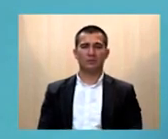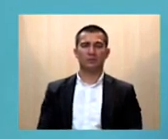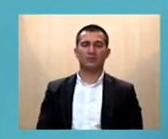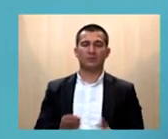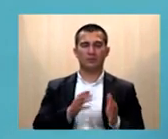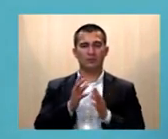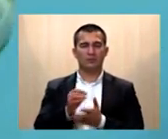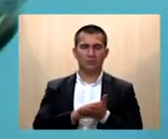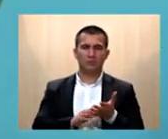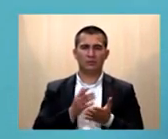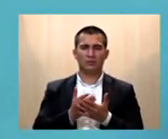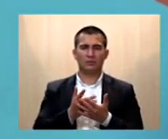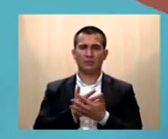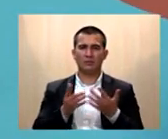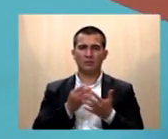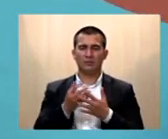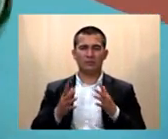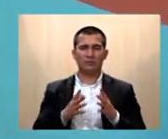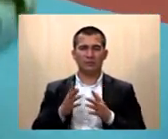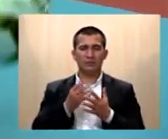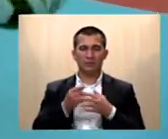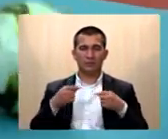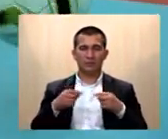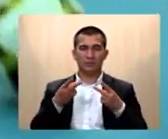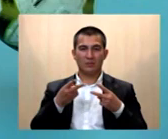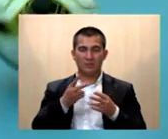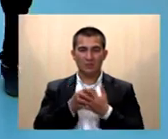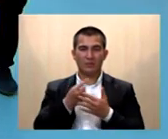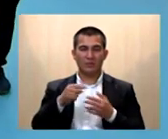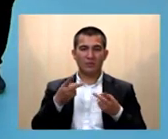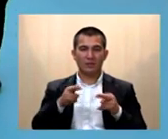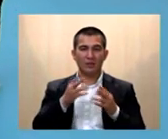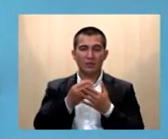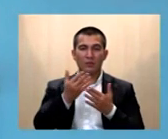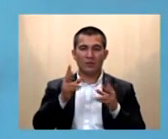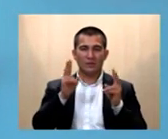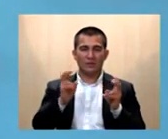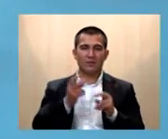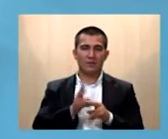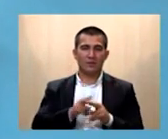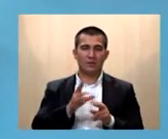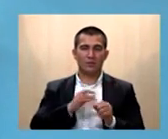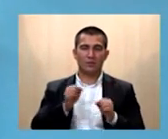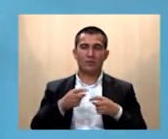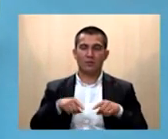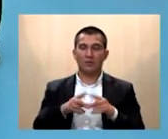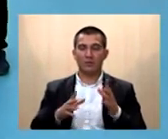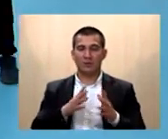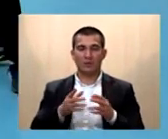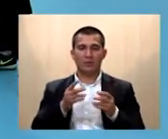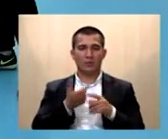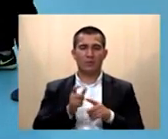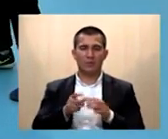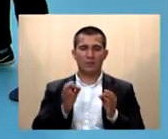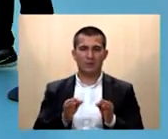Albatta bu mashqlarimiz futbolga oid bo'lgani uchun harakatda bajarishimiz bu maqsadga muvofiq bo'ladi.